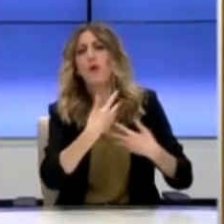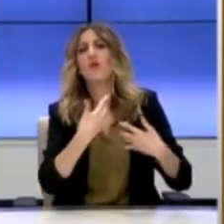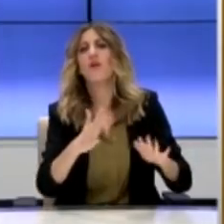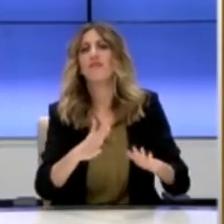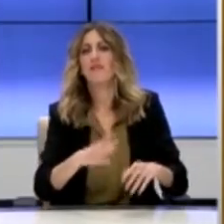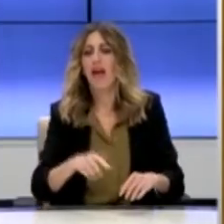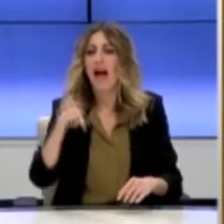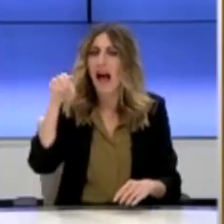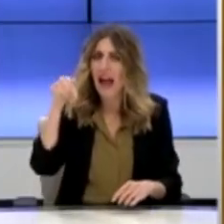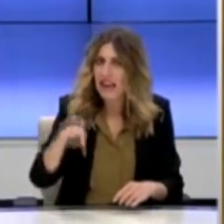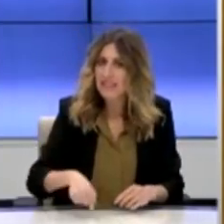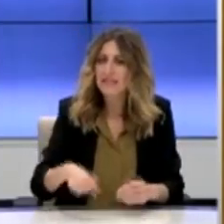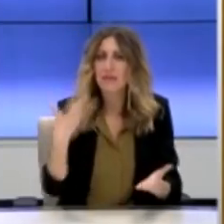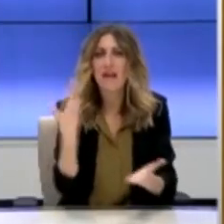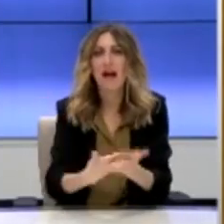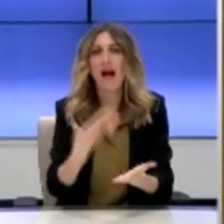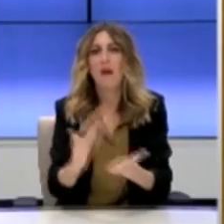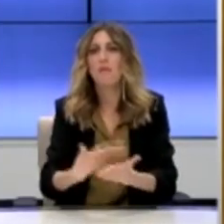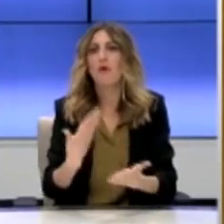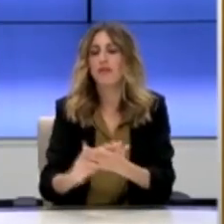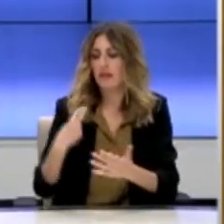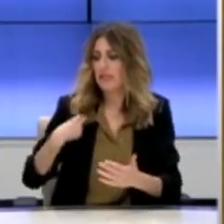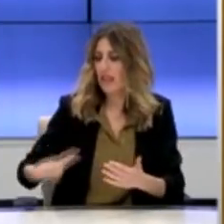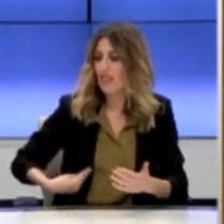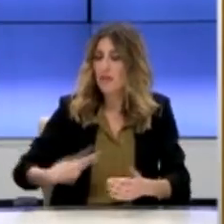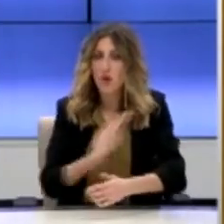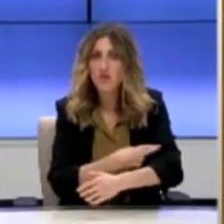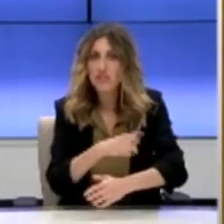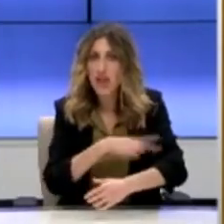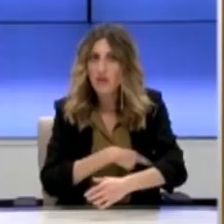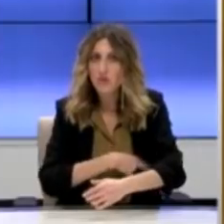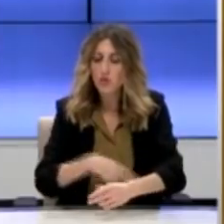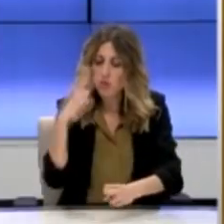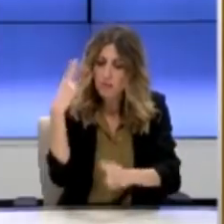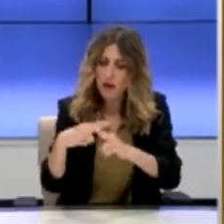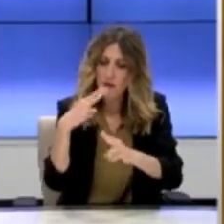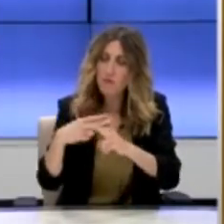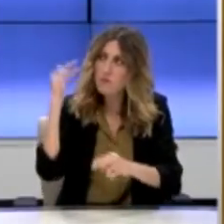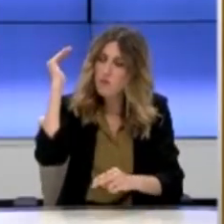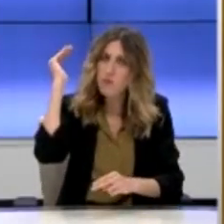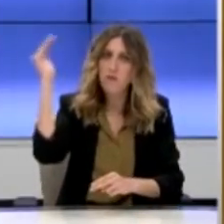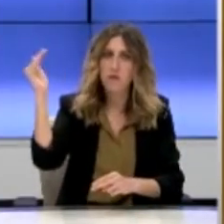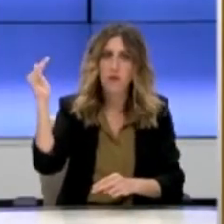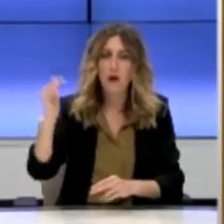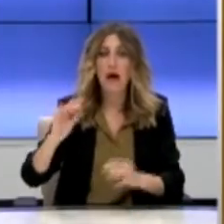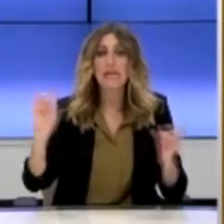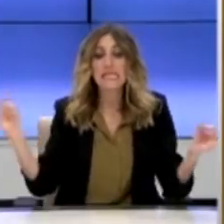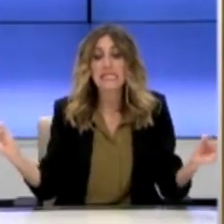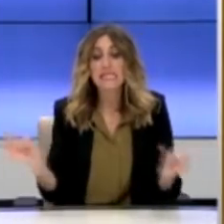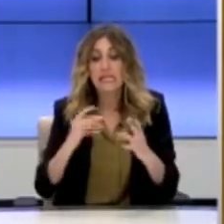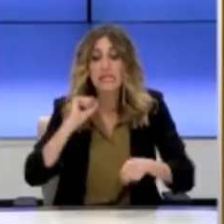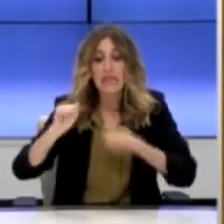σήμερα φαίνεται η μεγάλη αξία τους, η σημασία τους, γιατί εάν δεν είχαν γίνει και αυτοί οι